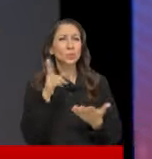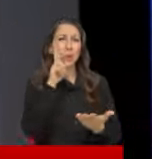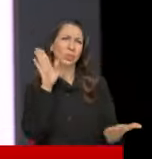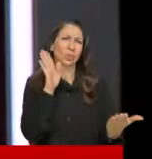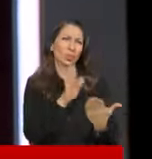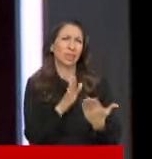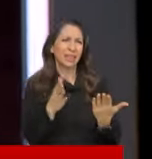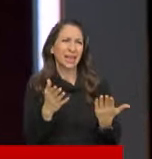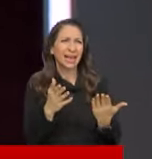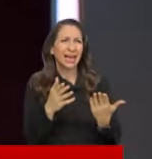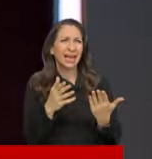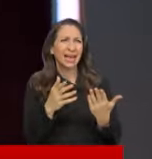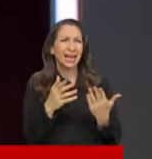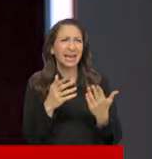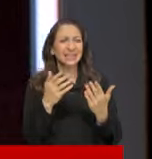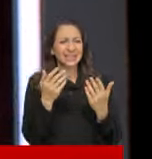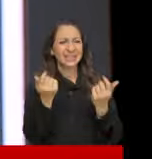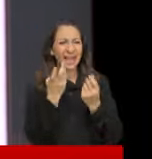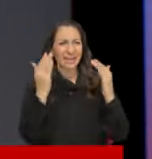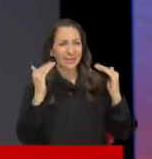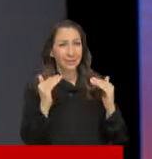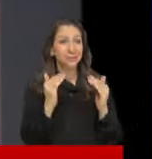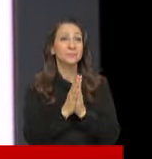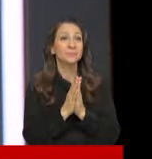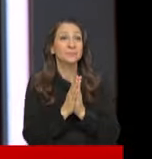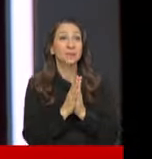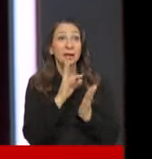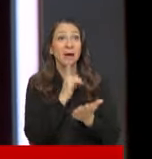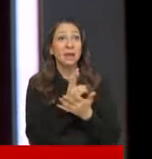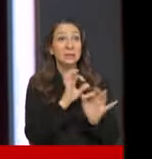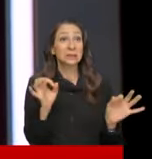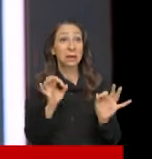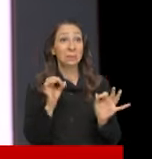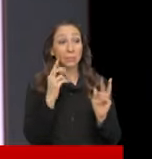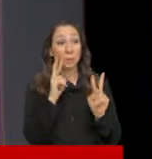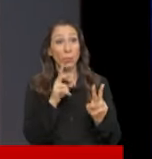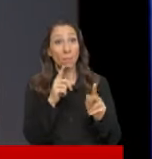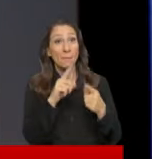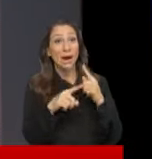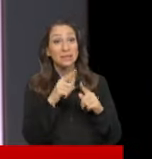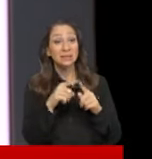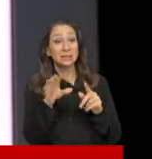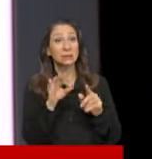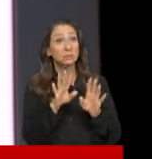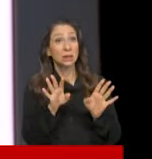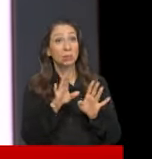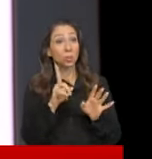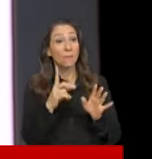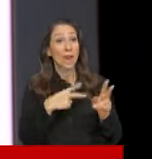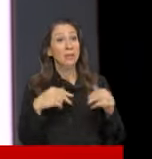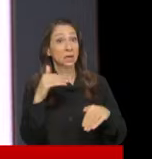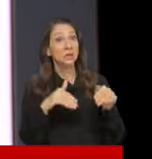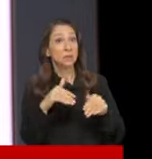sona doğru varıyoruz kararsızların sayısı azalıyor Eee kararsızlar bakıyor Yani bu bir bir parti seçimi değil bu bir yerel